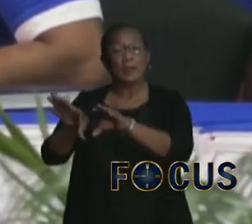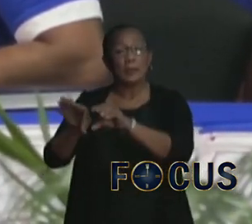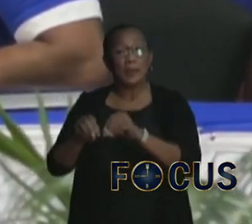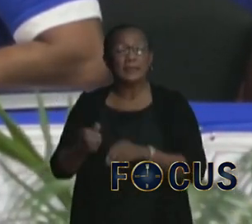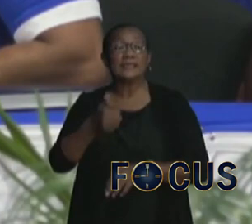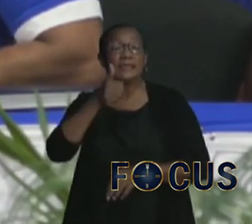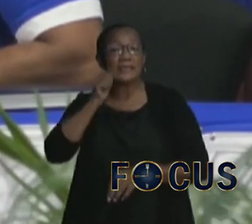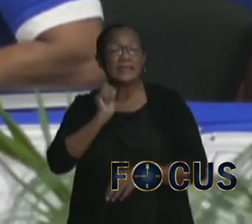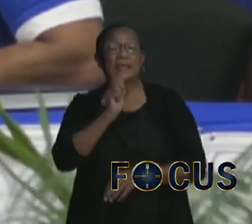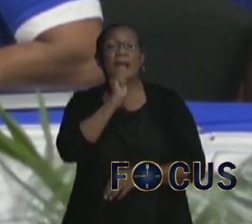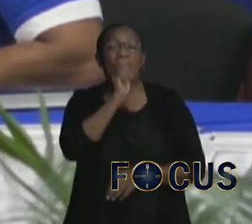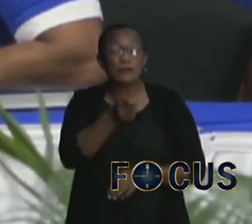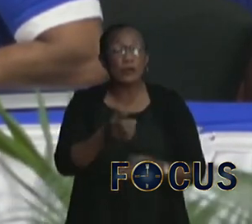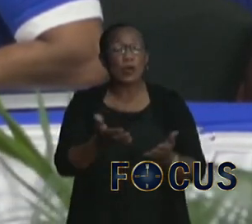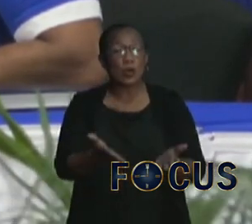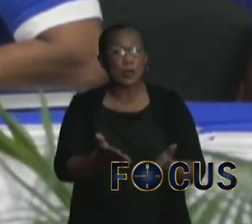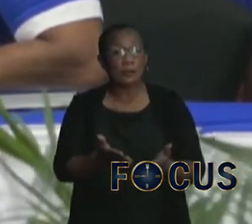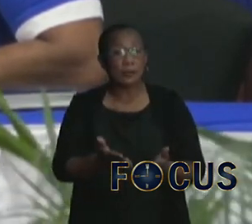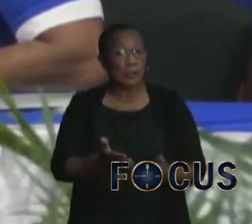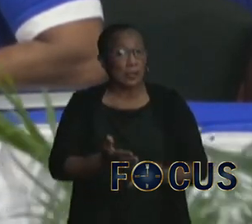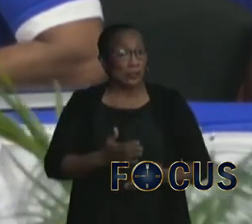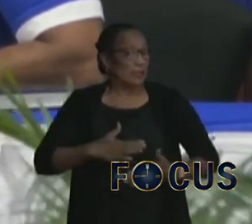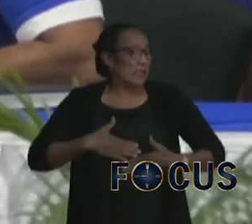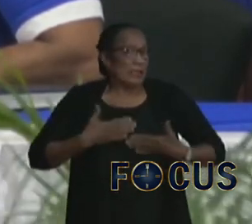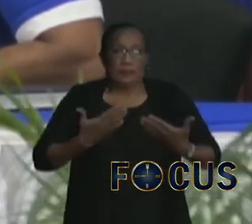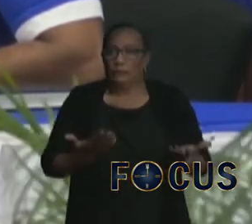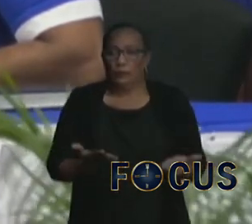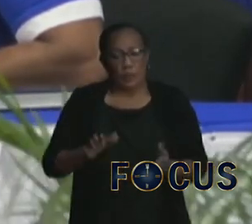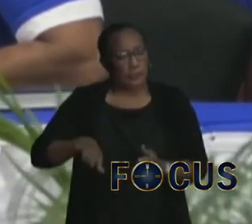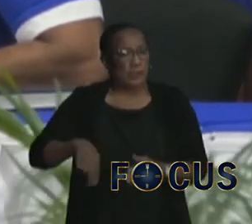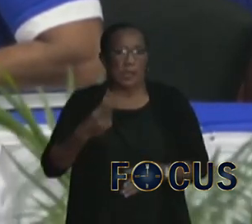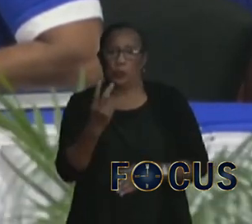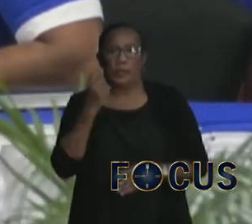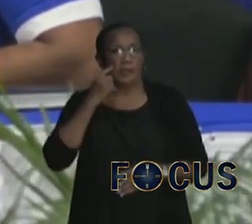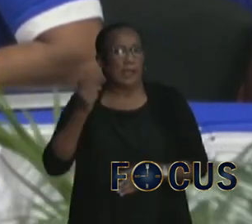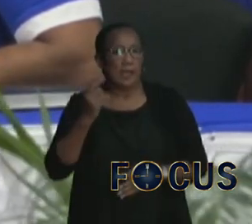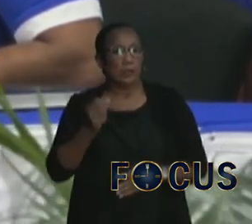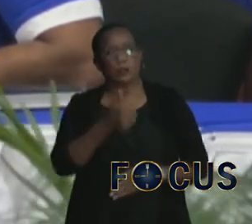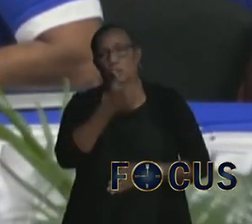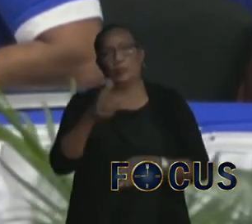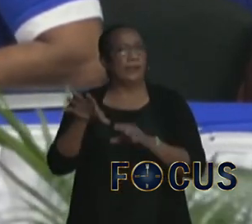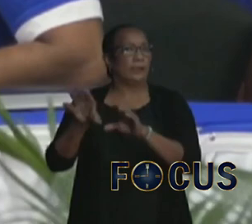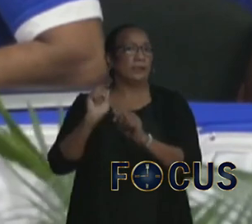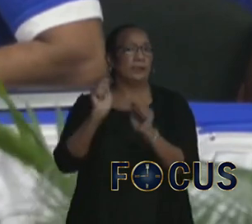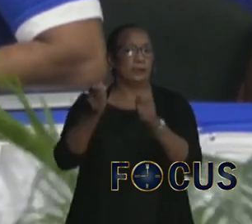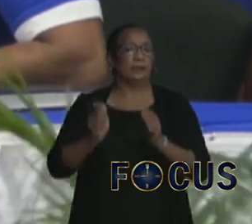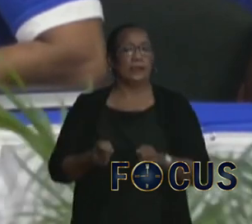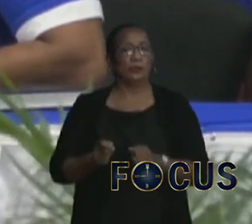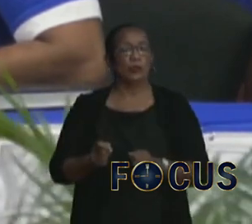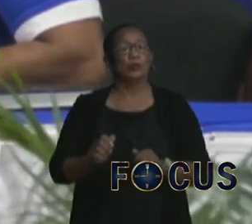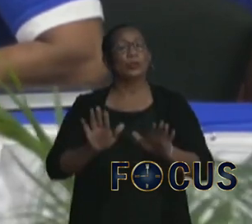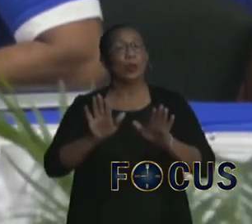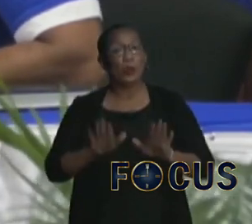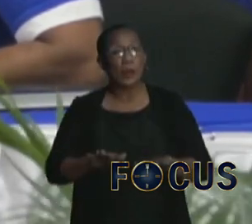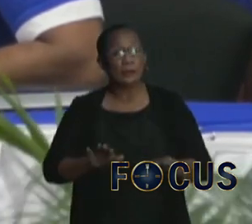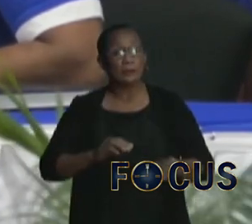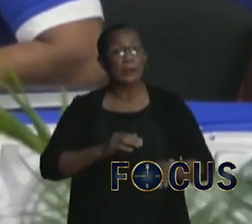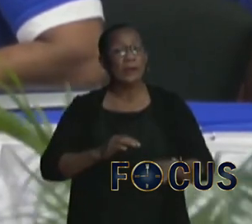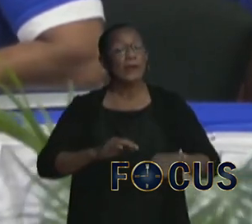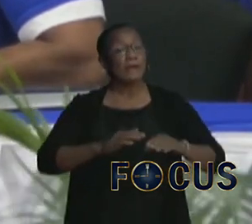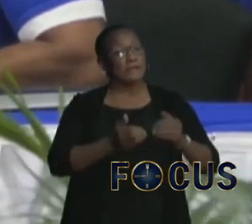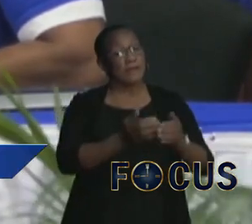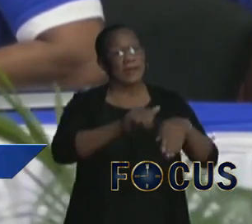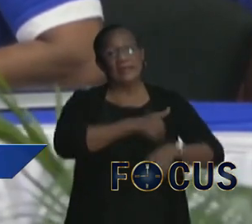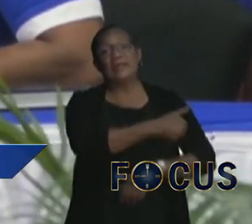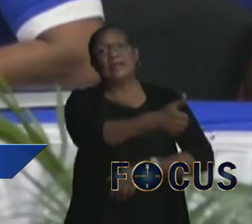gisteren afgekondigd. Dus je gaat niet verwachten dat je na 2 dagen alle resultaten hebt. We moeten even afwachten, hangt ons van ons allen. Hoe